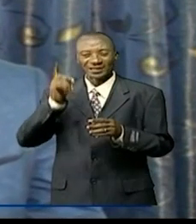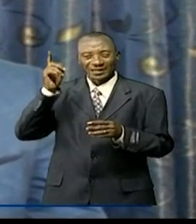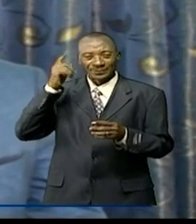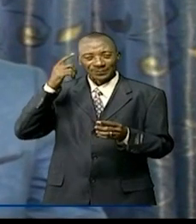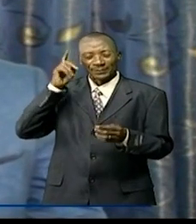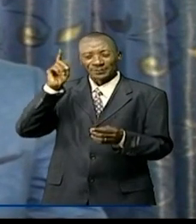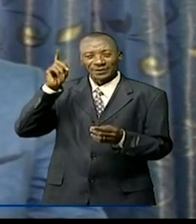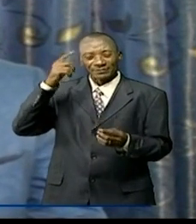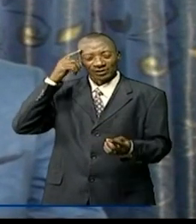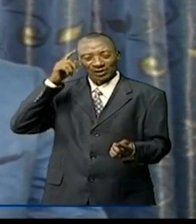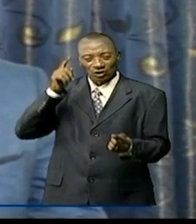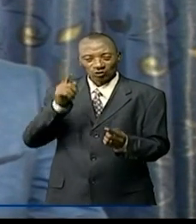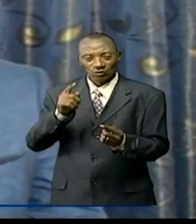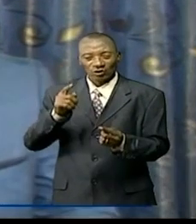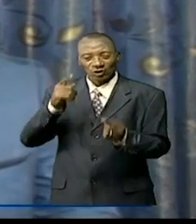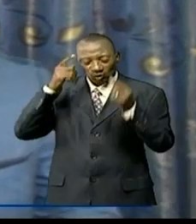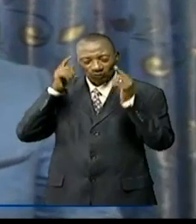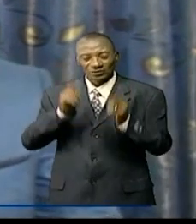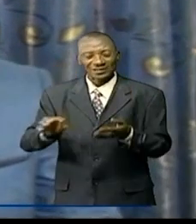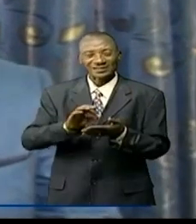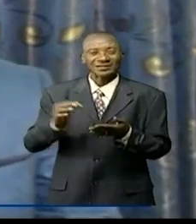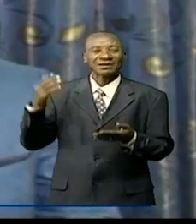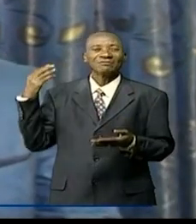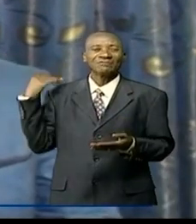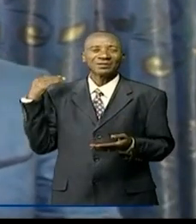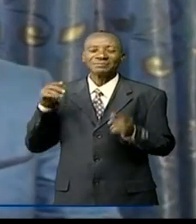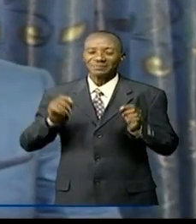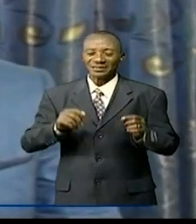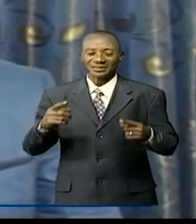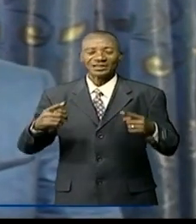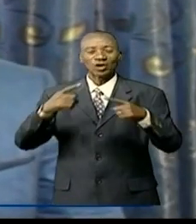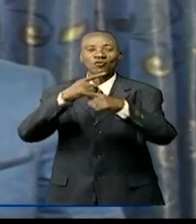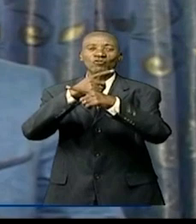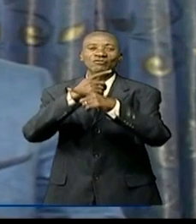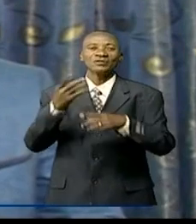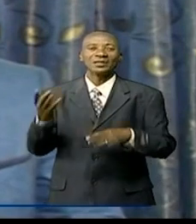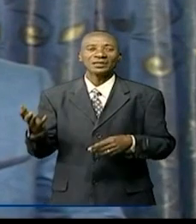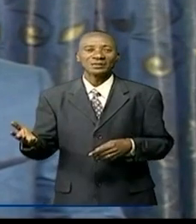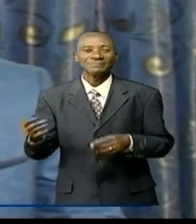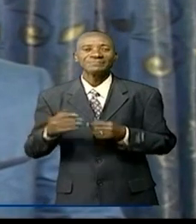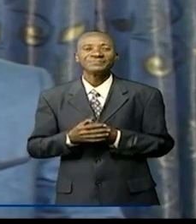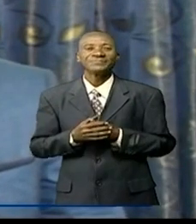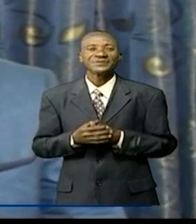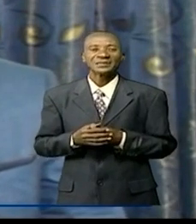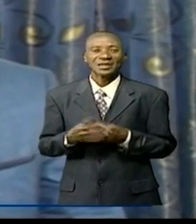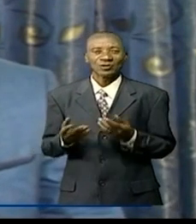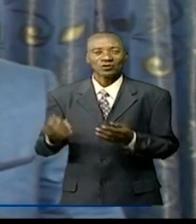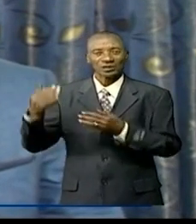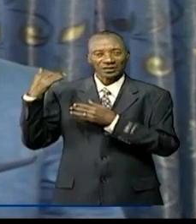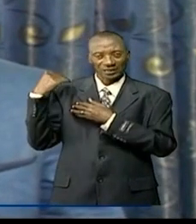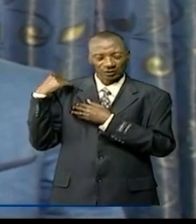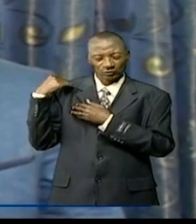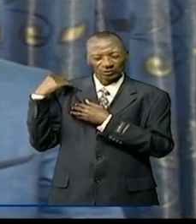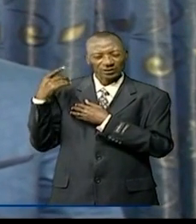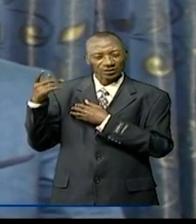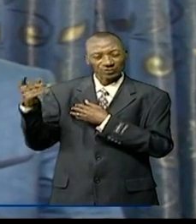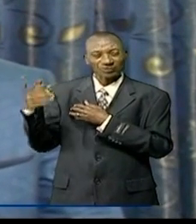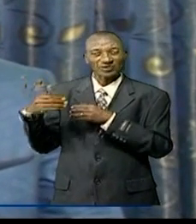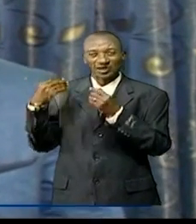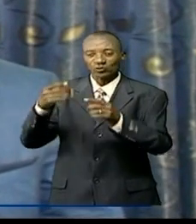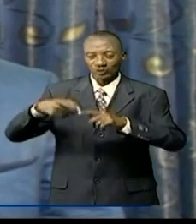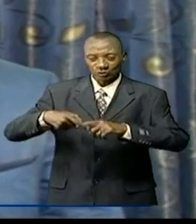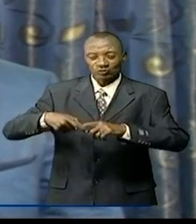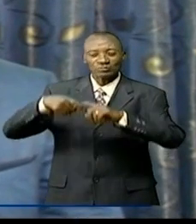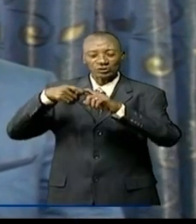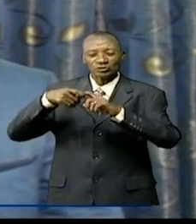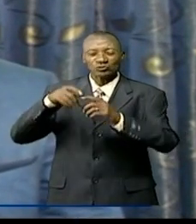un conflit d'intérêts. Nous disons que la suspension opérée par l'autorité est une preuve de responsabilité